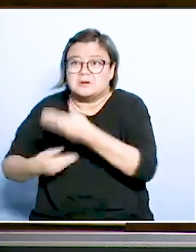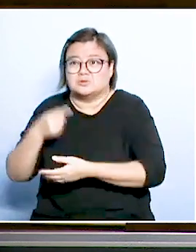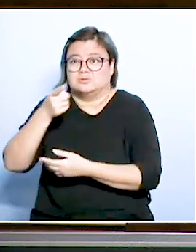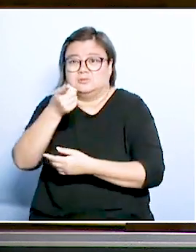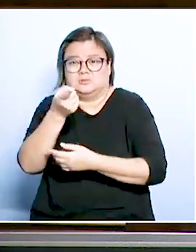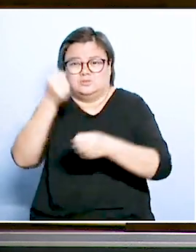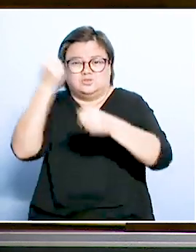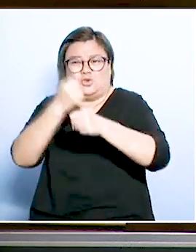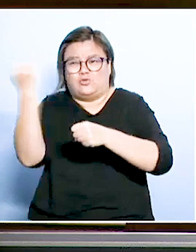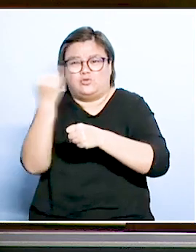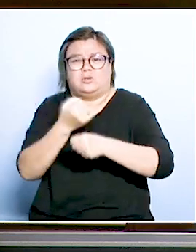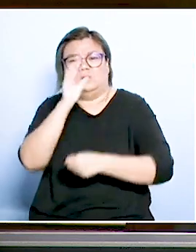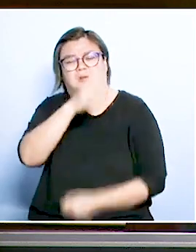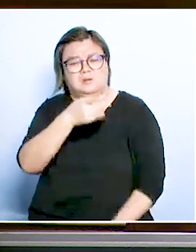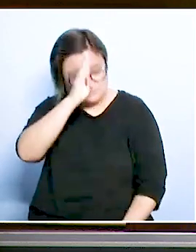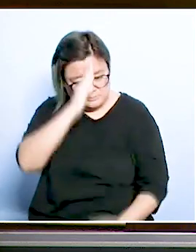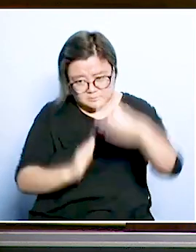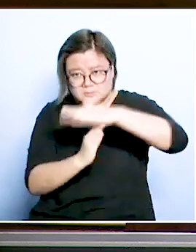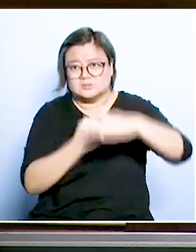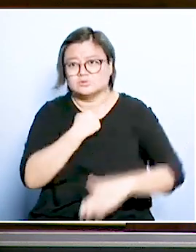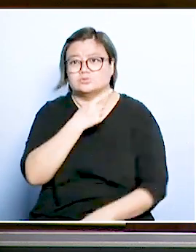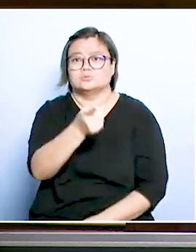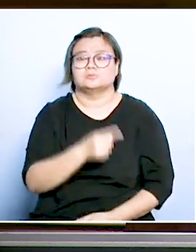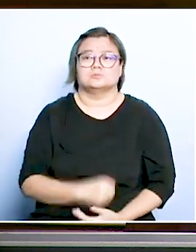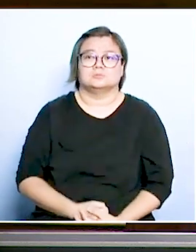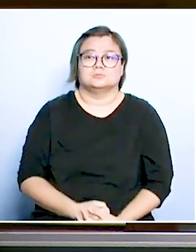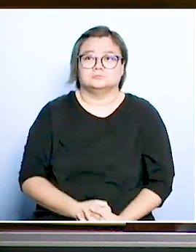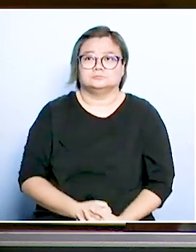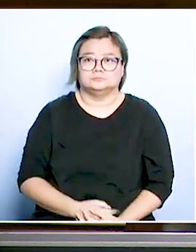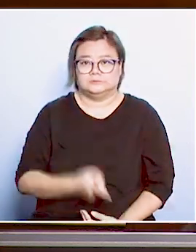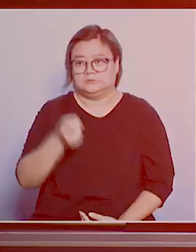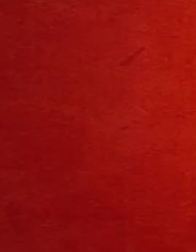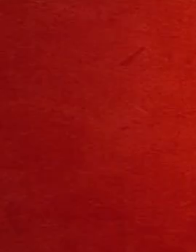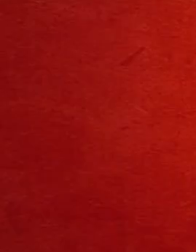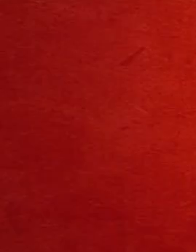歉，唔好毒舌。唔好梁博，唔好梁振英。